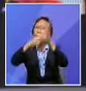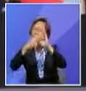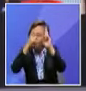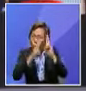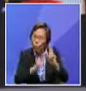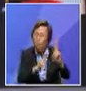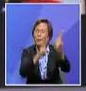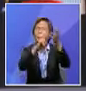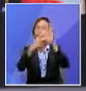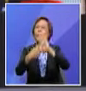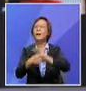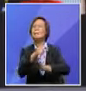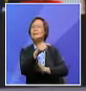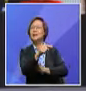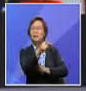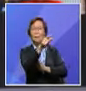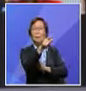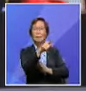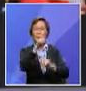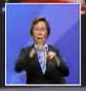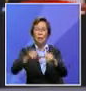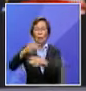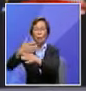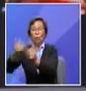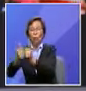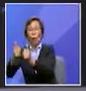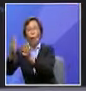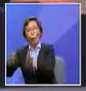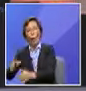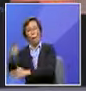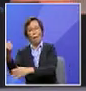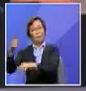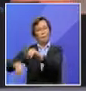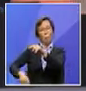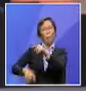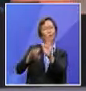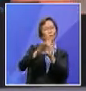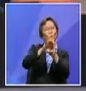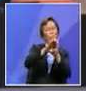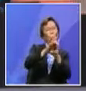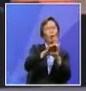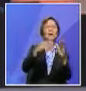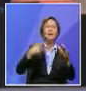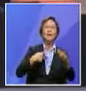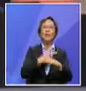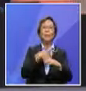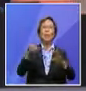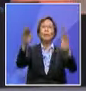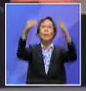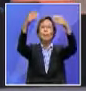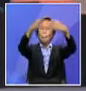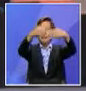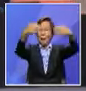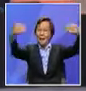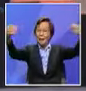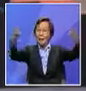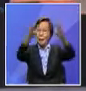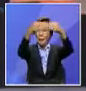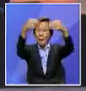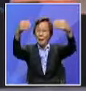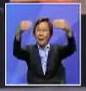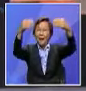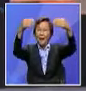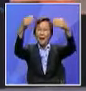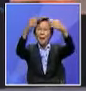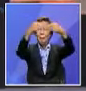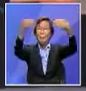dia terletak dia seorang, dia tak boleh berkongsi dengan orang lain. Misalnya kalau kita buat banner, bendera Malaysia